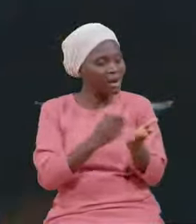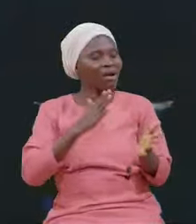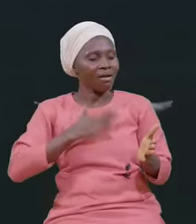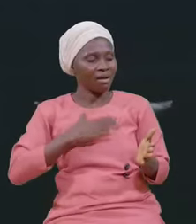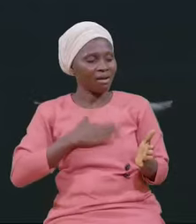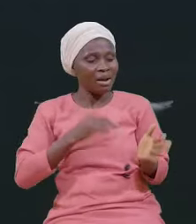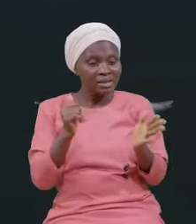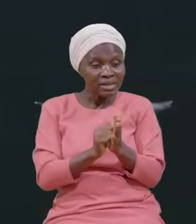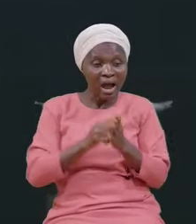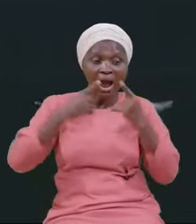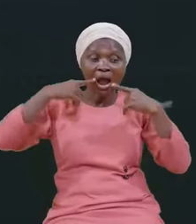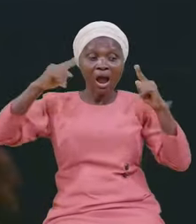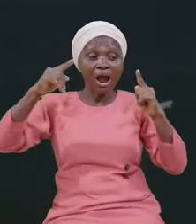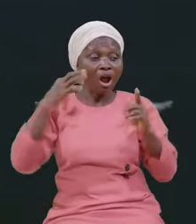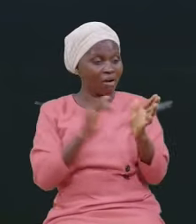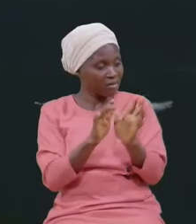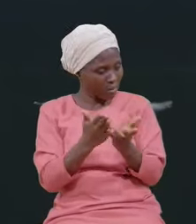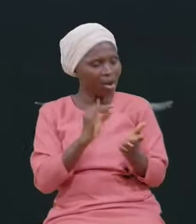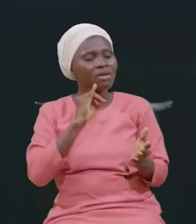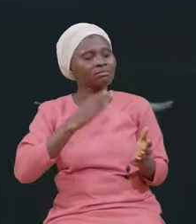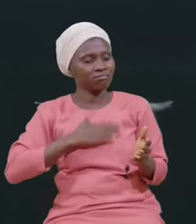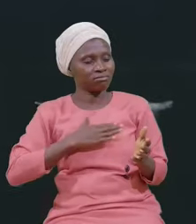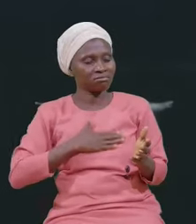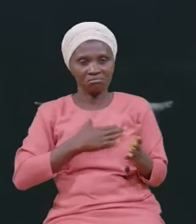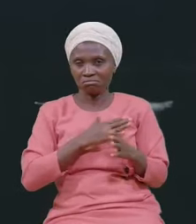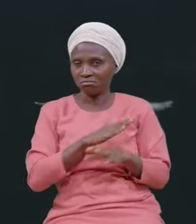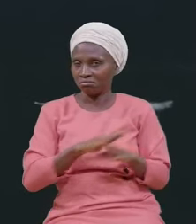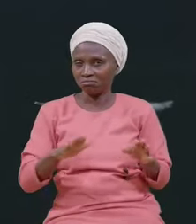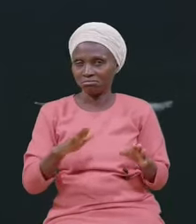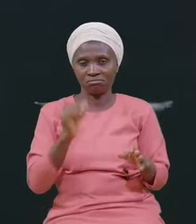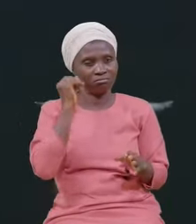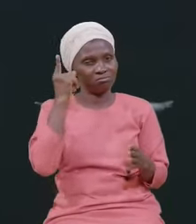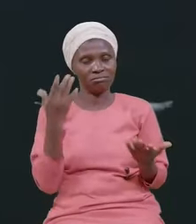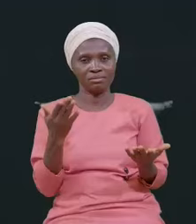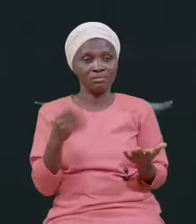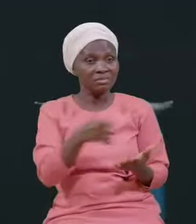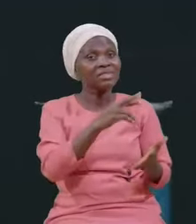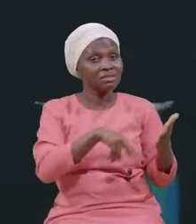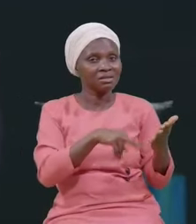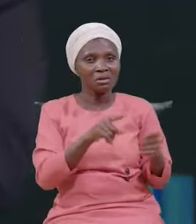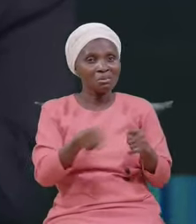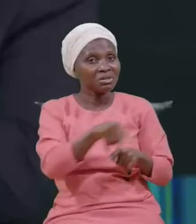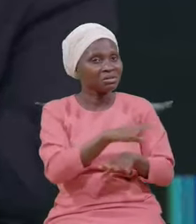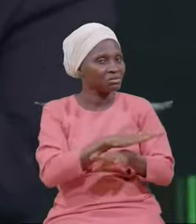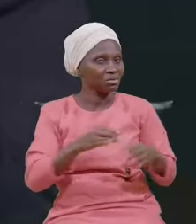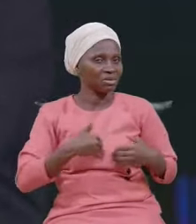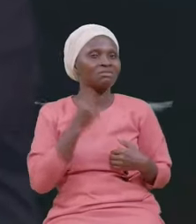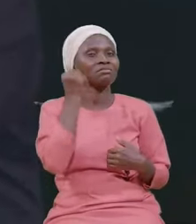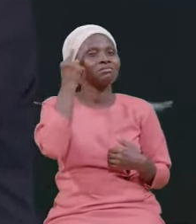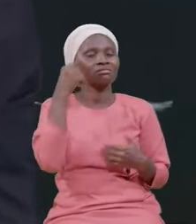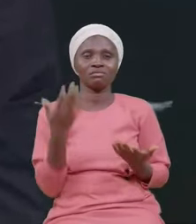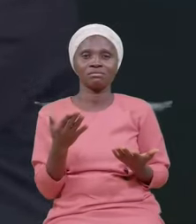Telle proclamation des Écritures est pour moi. Ils lisent, mais ils sont aveugles.